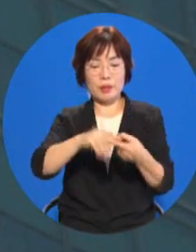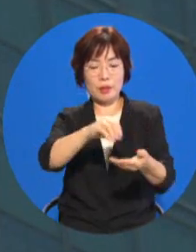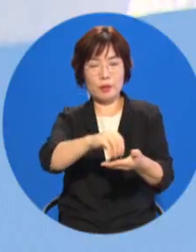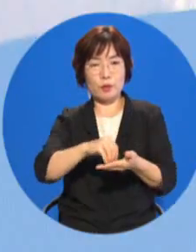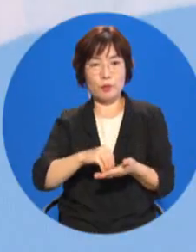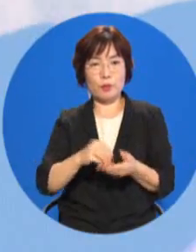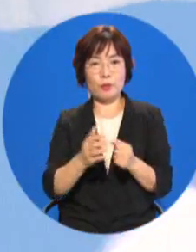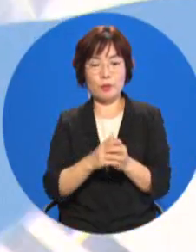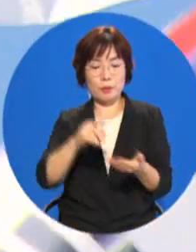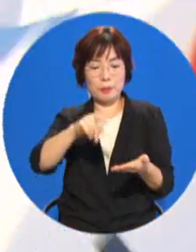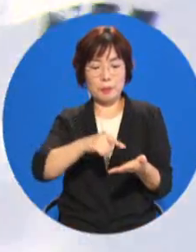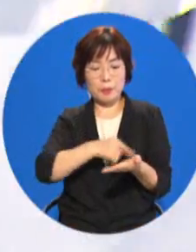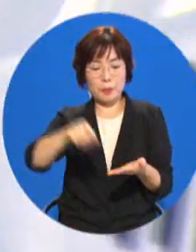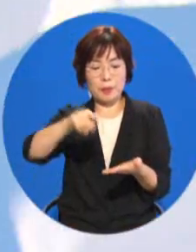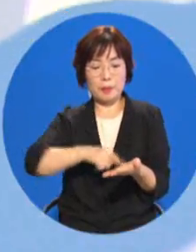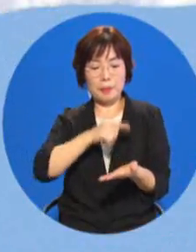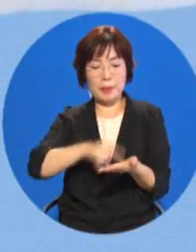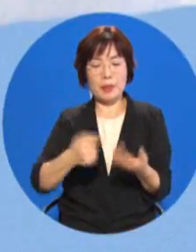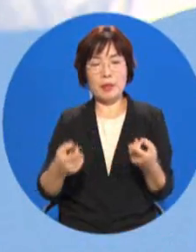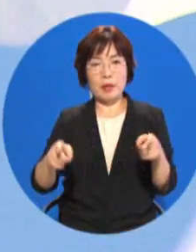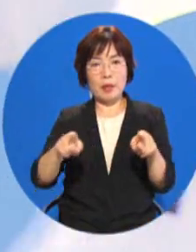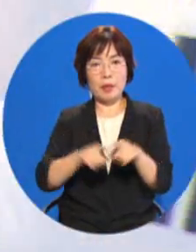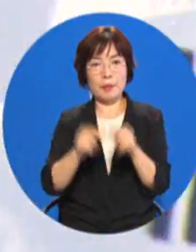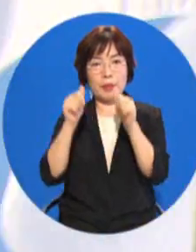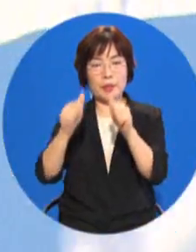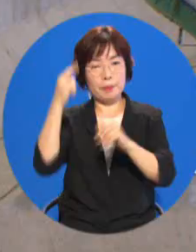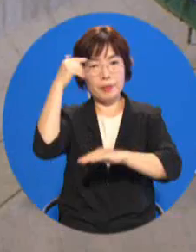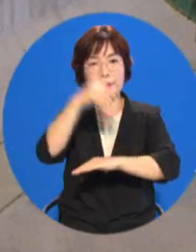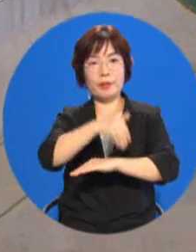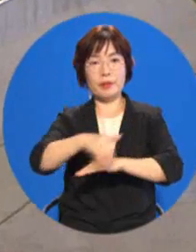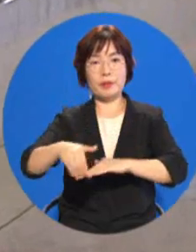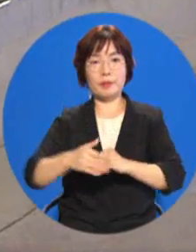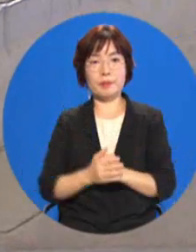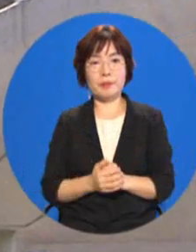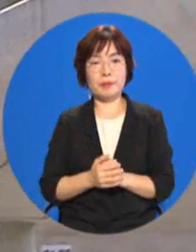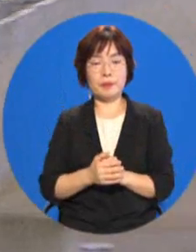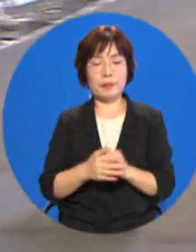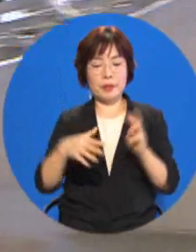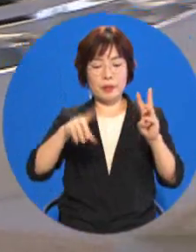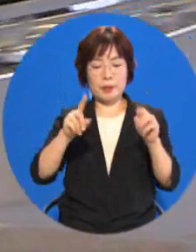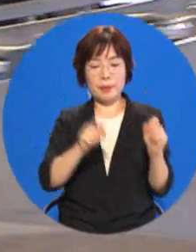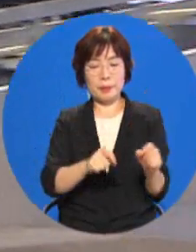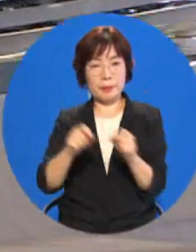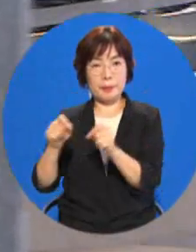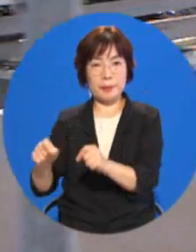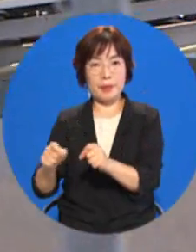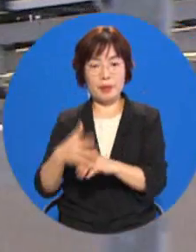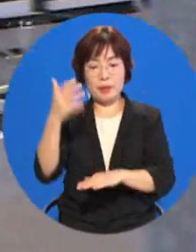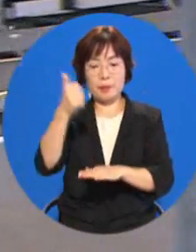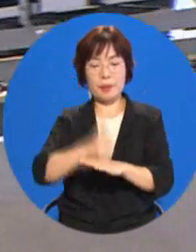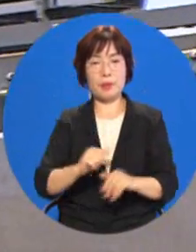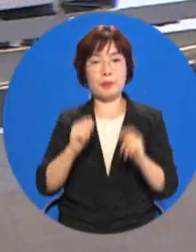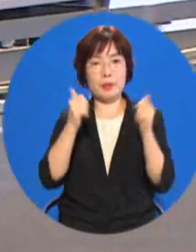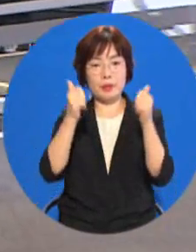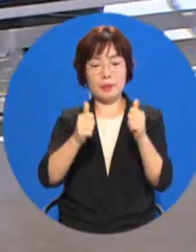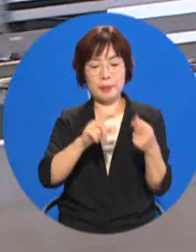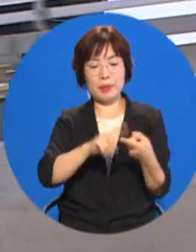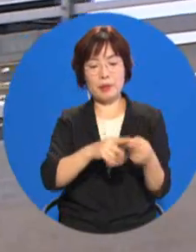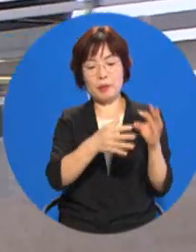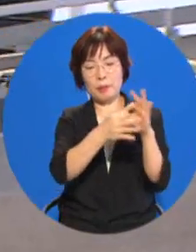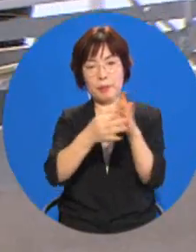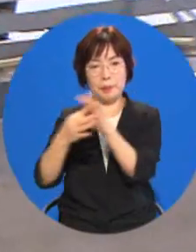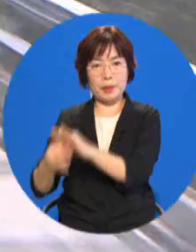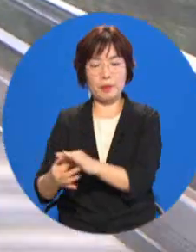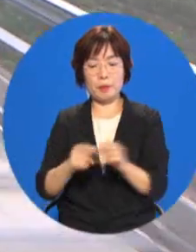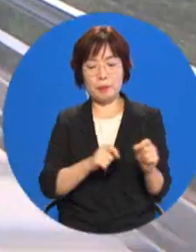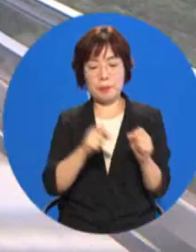접수한 손해배상 청구를 함께 판결하기로 했습니다. 3차 심리가 연기된 만큼 최종 심판도 그만큼 늦어질